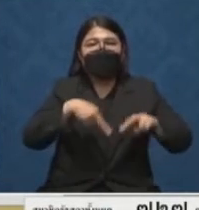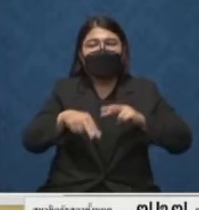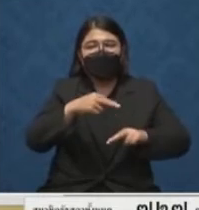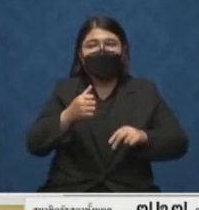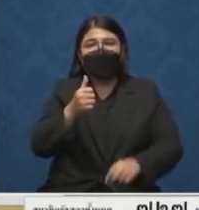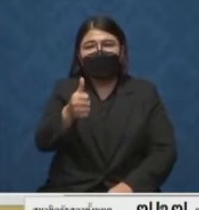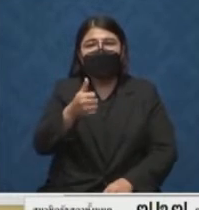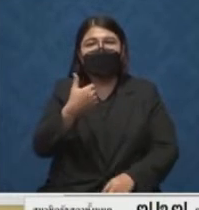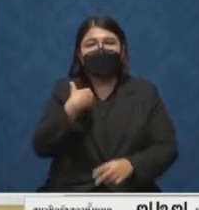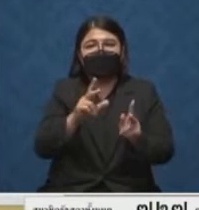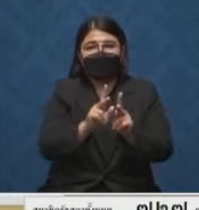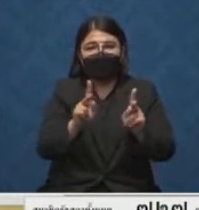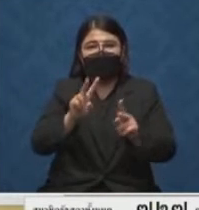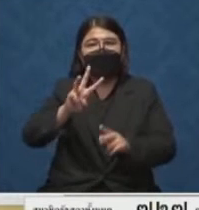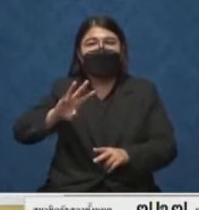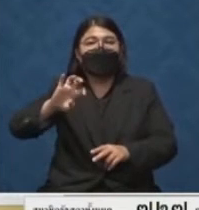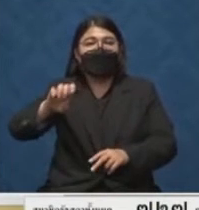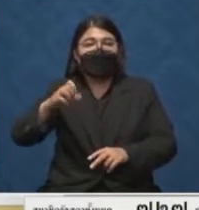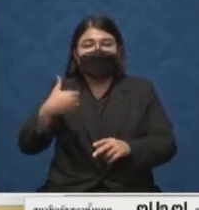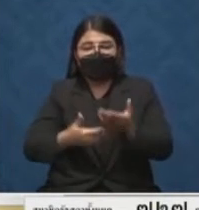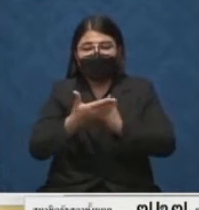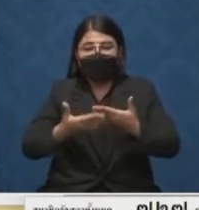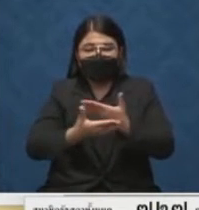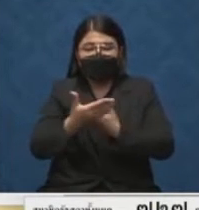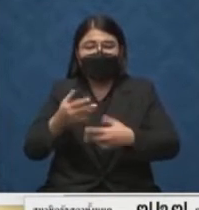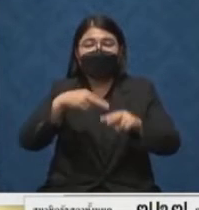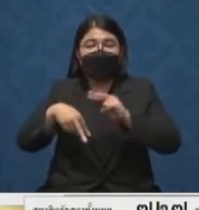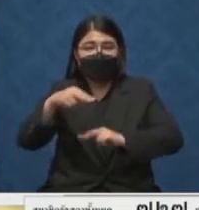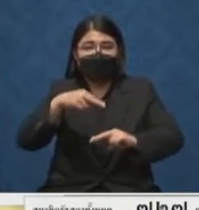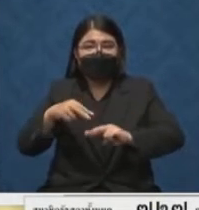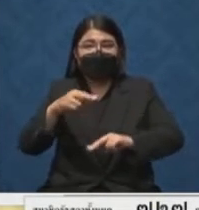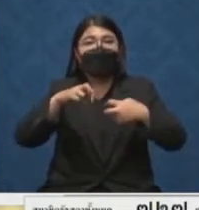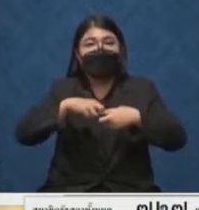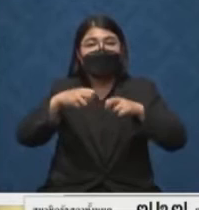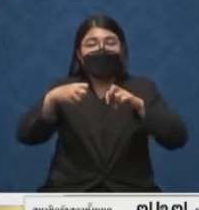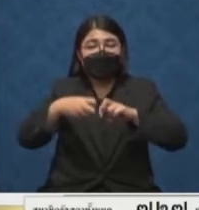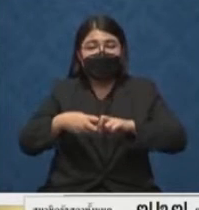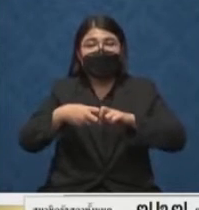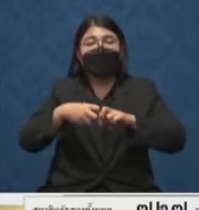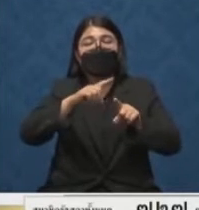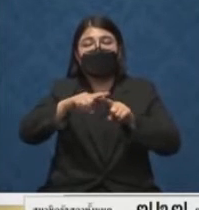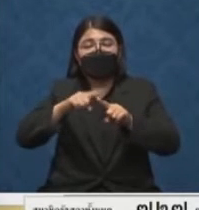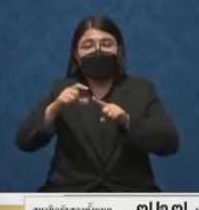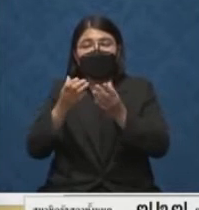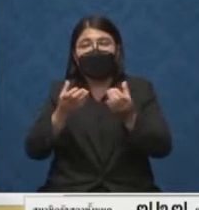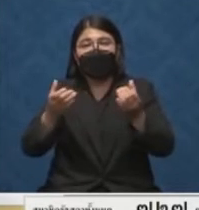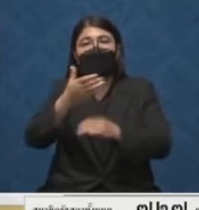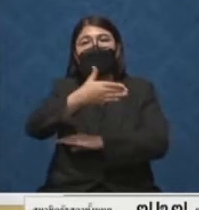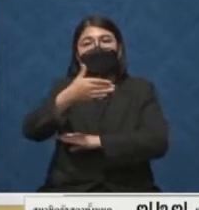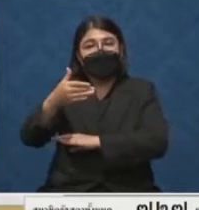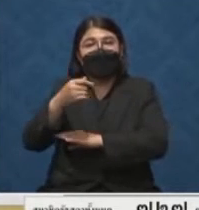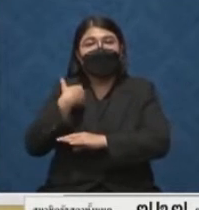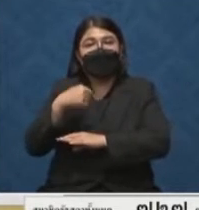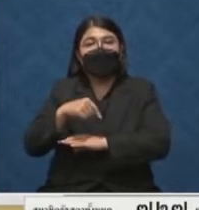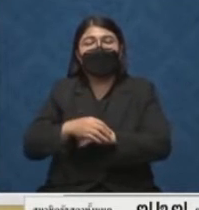ในฐานกรรมฐิการวิศามันพิจนาศึกษา ปัญหาหลกเกรณ์ และแวทางการแ้ไขลันูนหร่จากไทย ประสธิ 60 ซึงตั้งขนมา